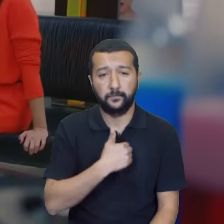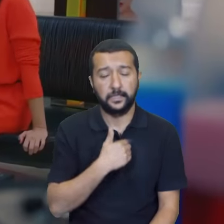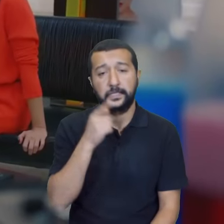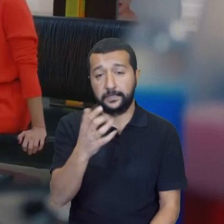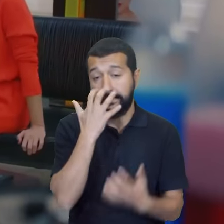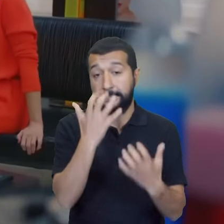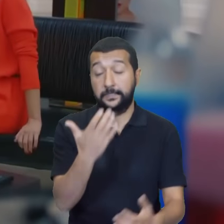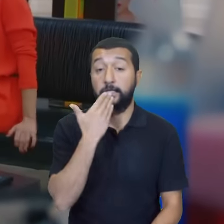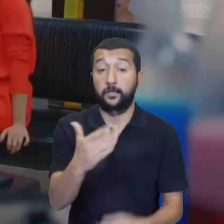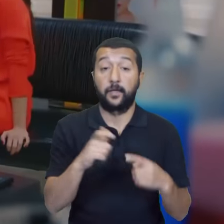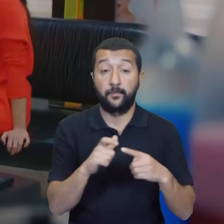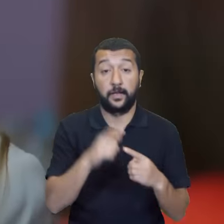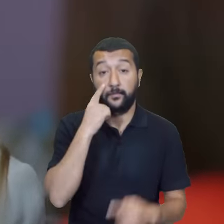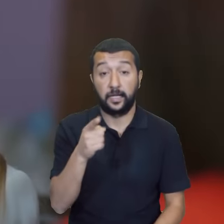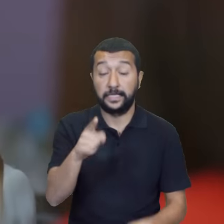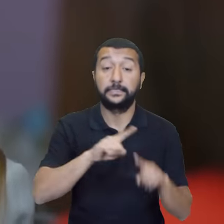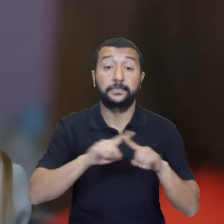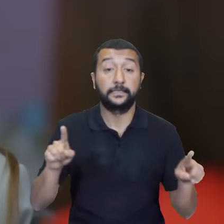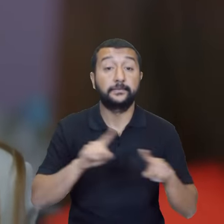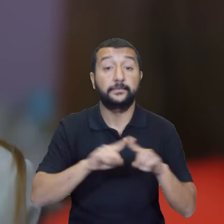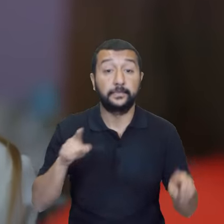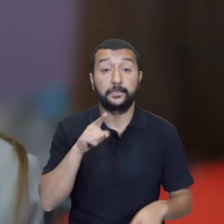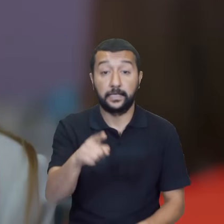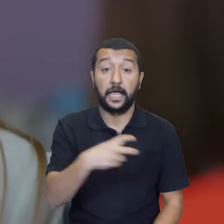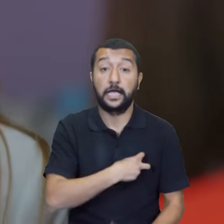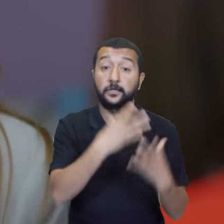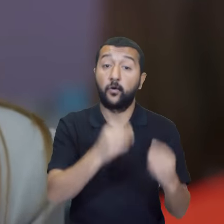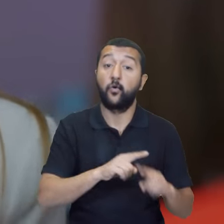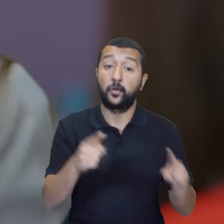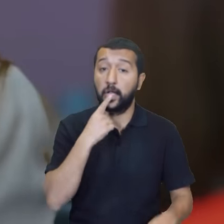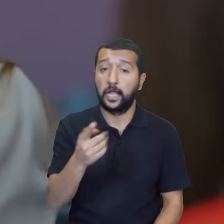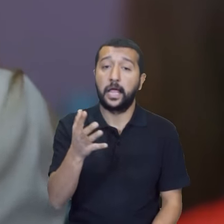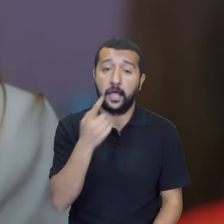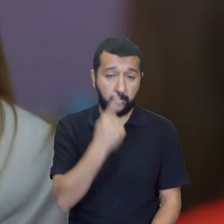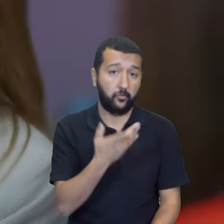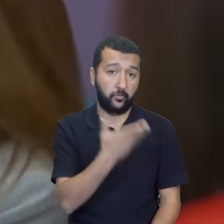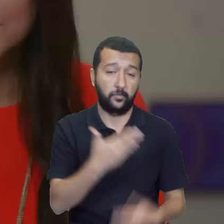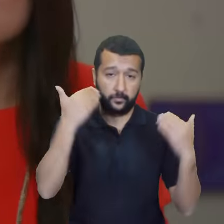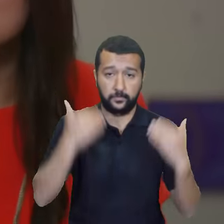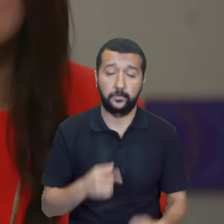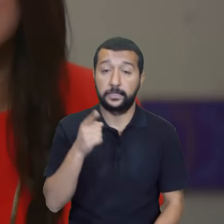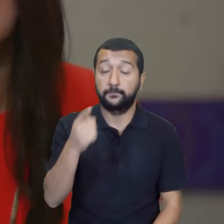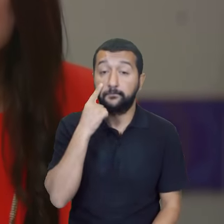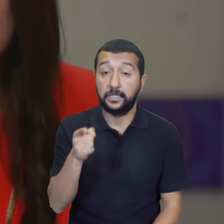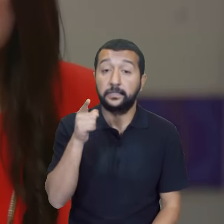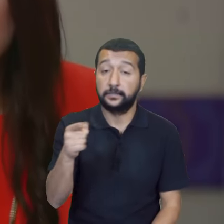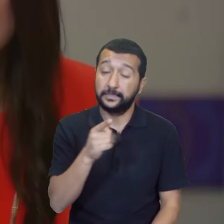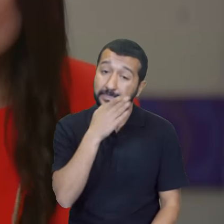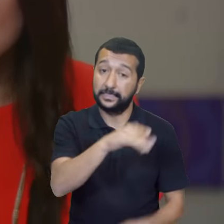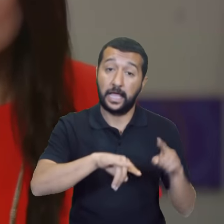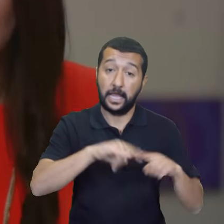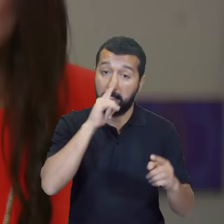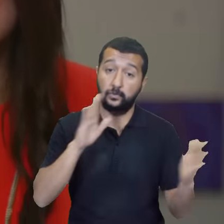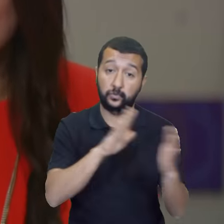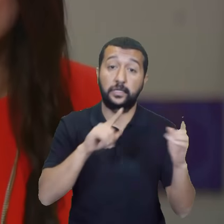Benden sana tavsiye Emel. Bak sakın, sakın ha aşık olayım deme. Al görüyorsun işte halimi. Itır, bence git